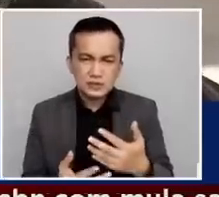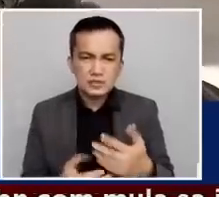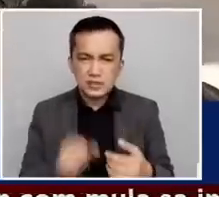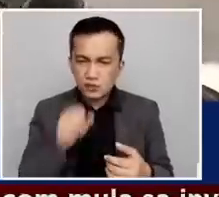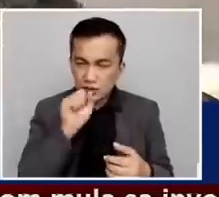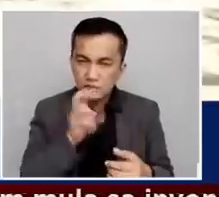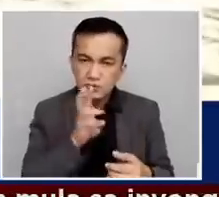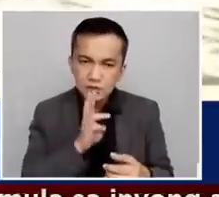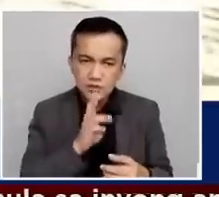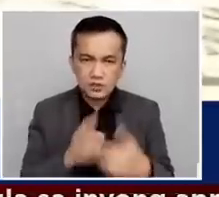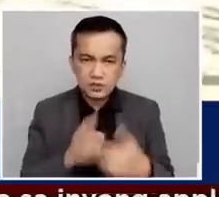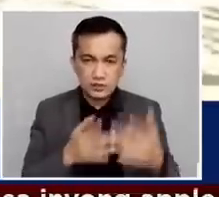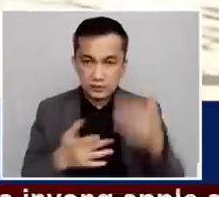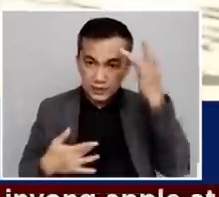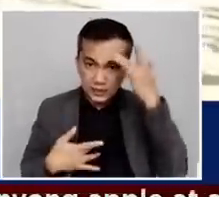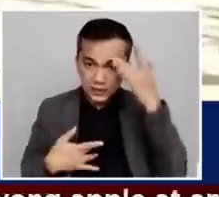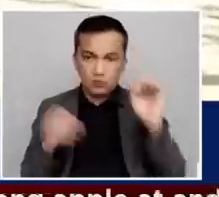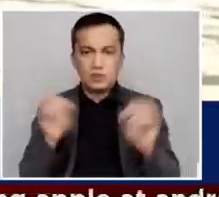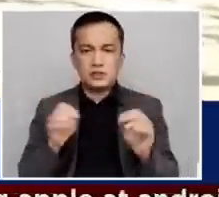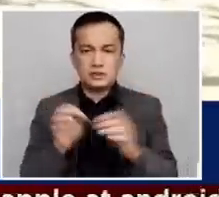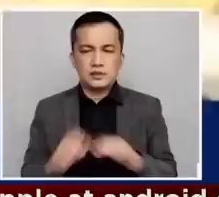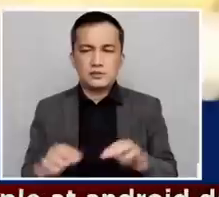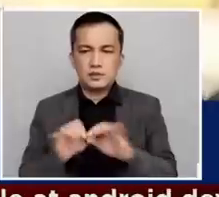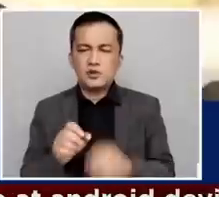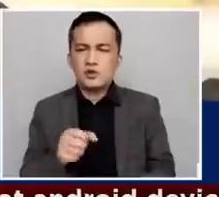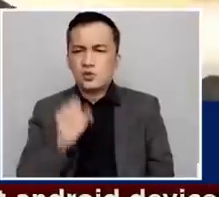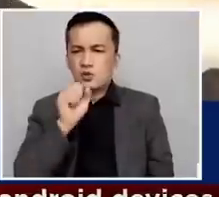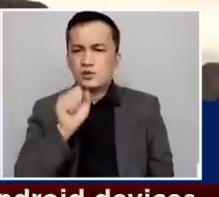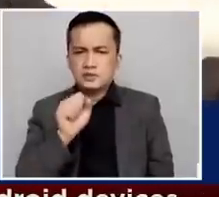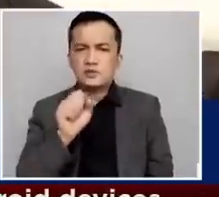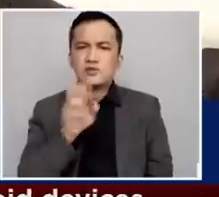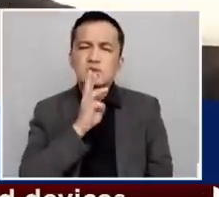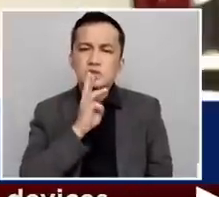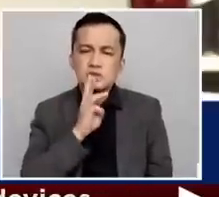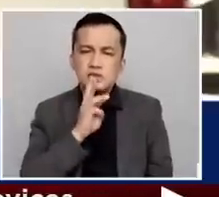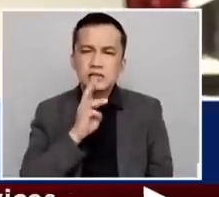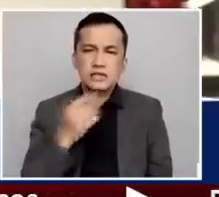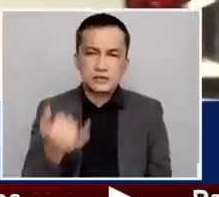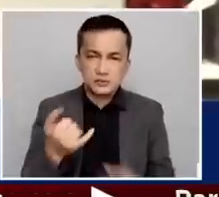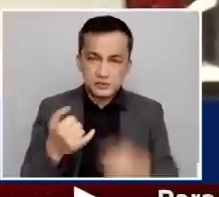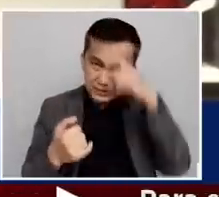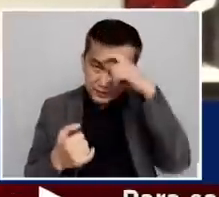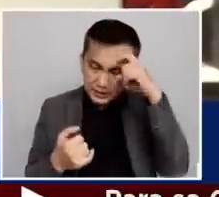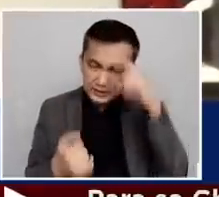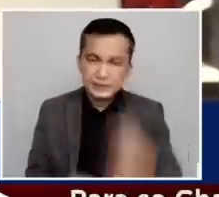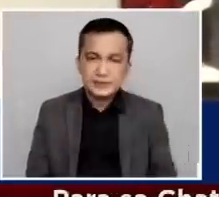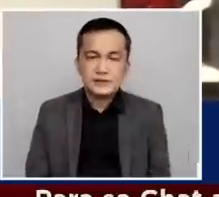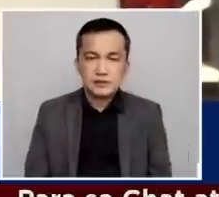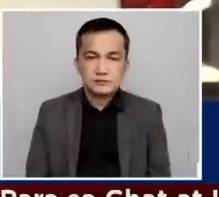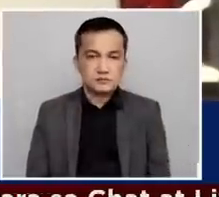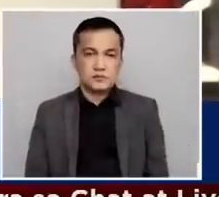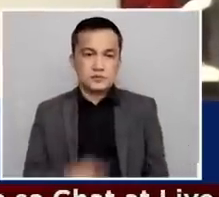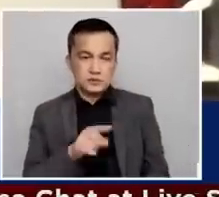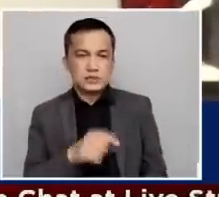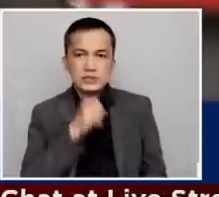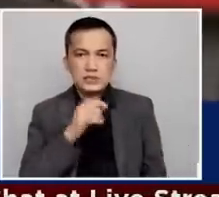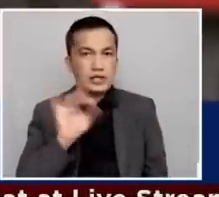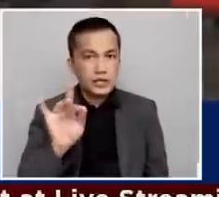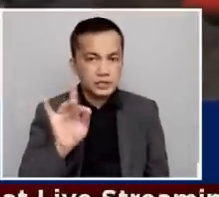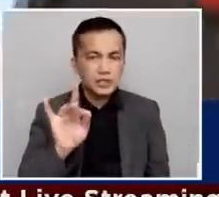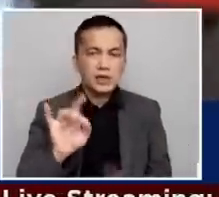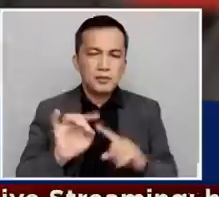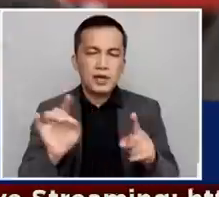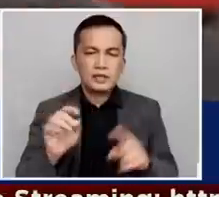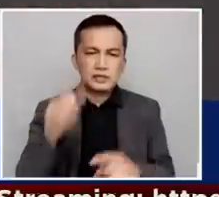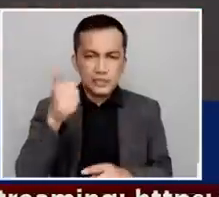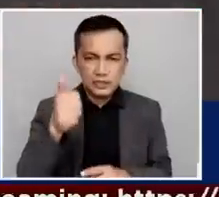man o wala, importante ang pag-inom ng sapat na tubig tuwing tag-init. Katunayan, hindi lang 8 baso, kundi